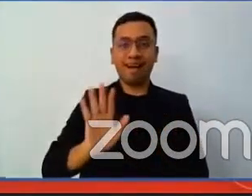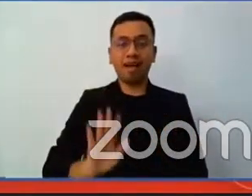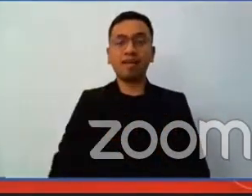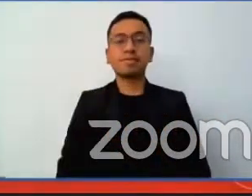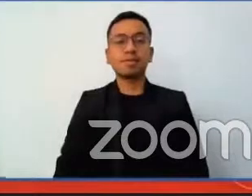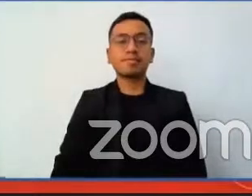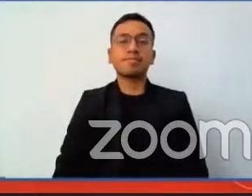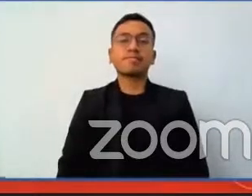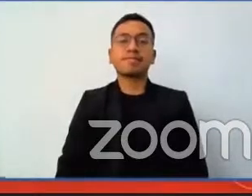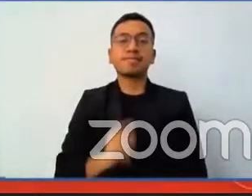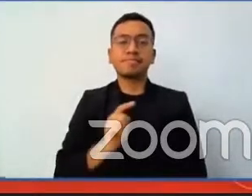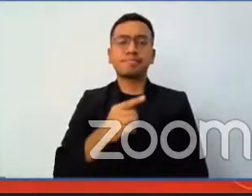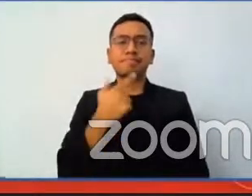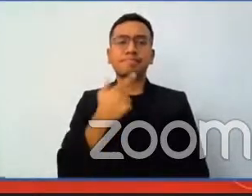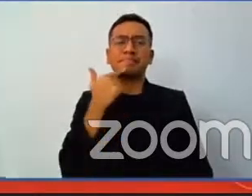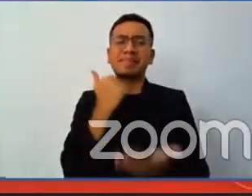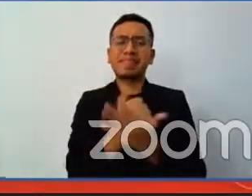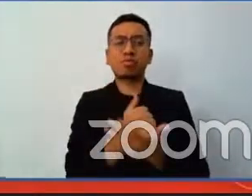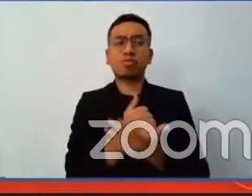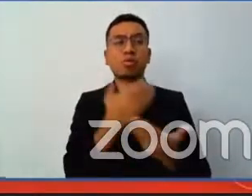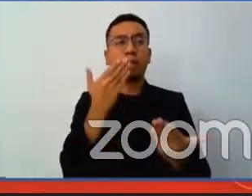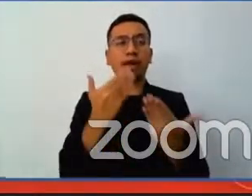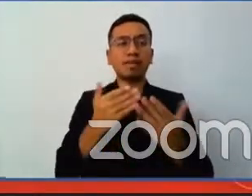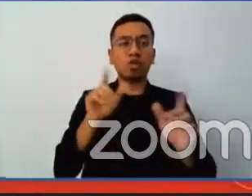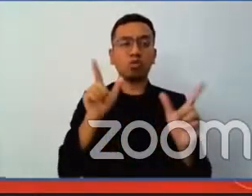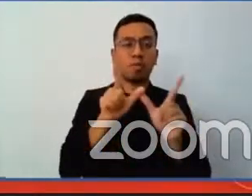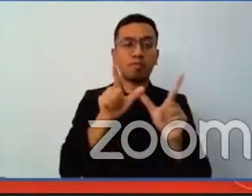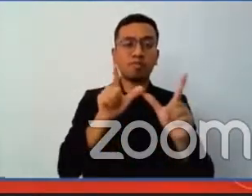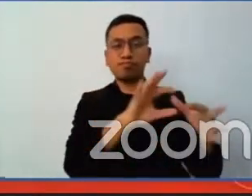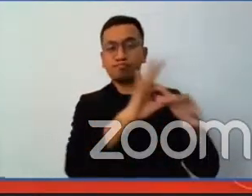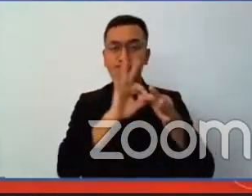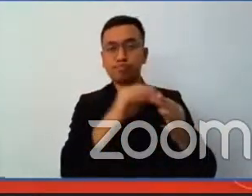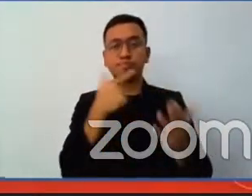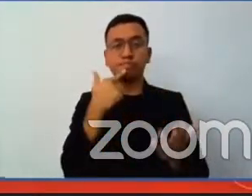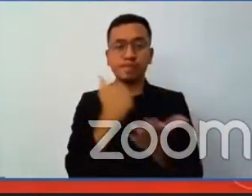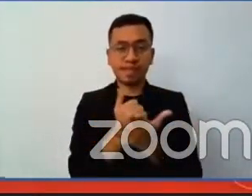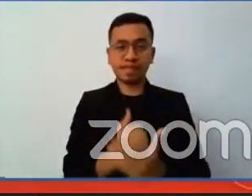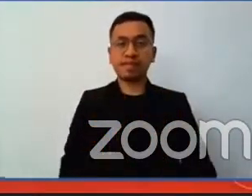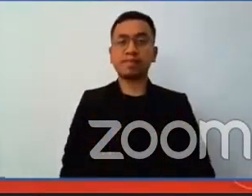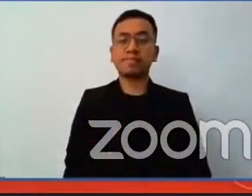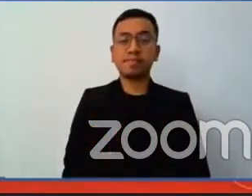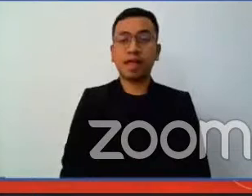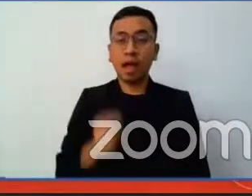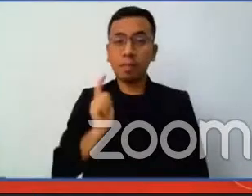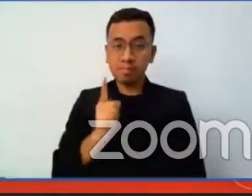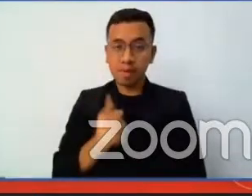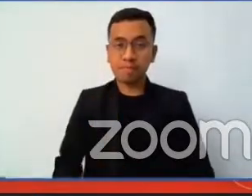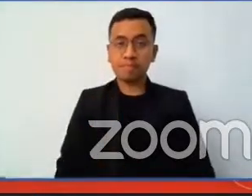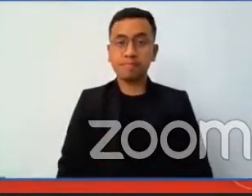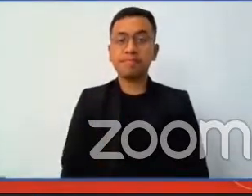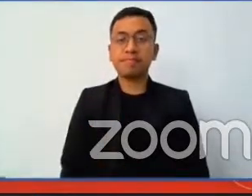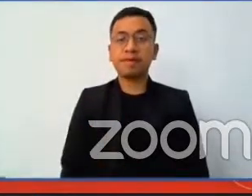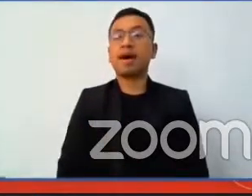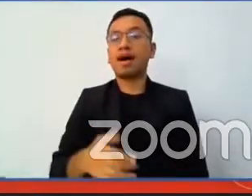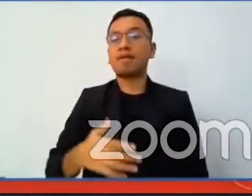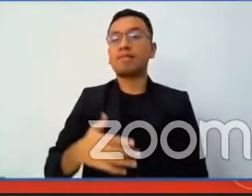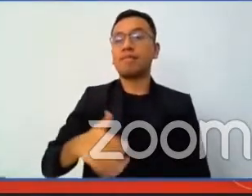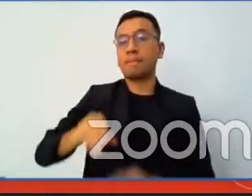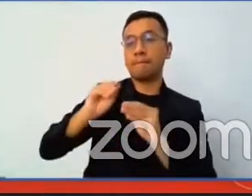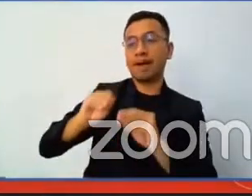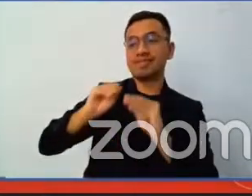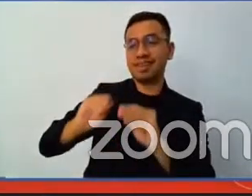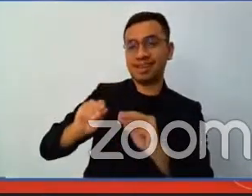platform ini sangat penting? Karena salah satu tantangan terbesar dalam proses belajar mengajar secara